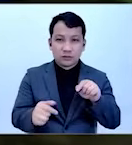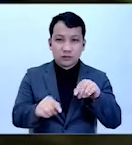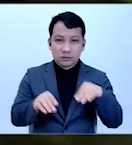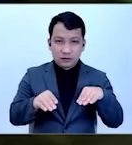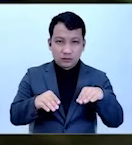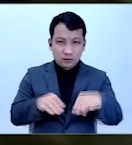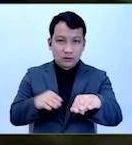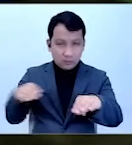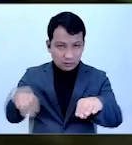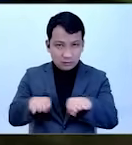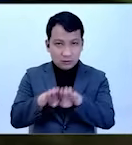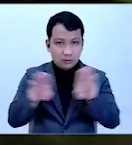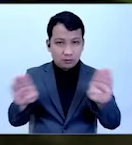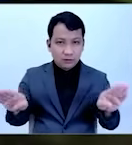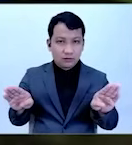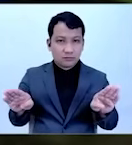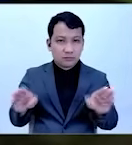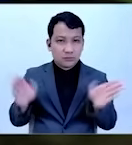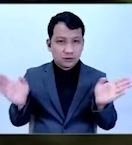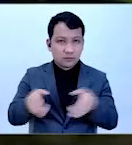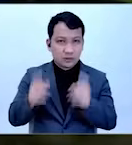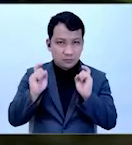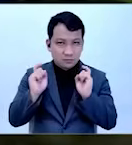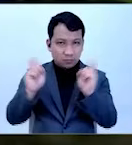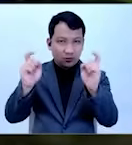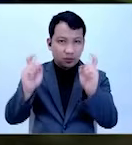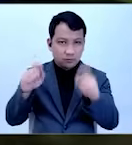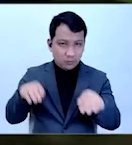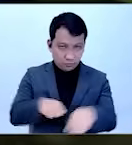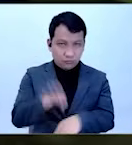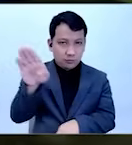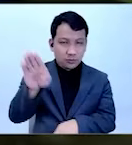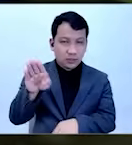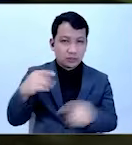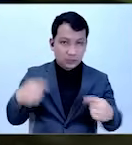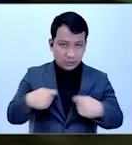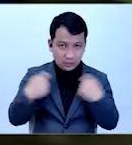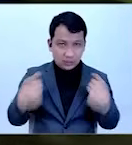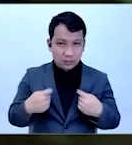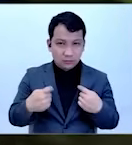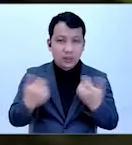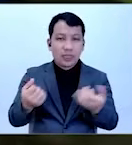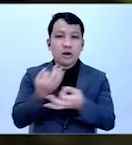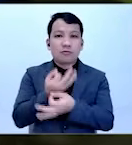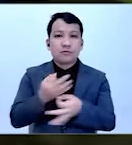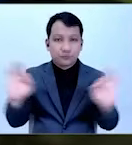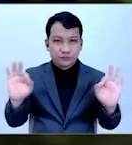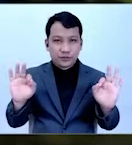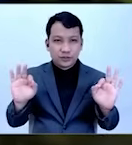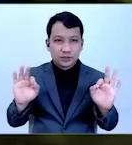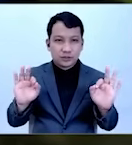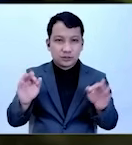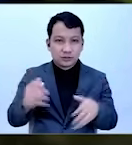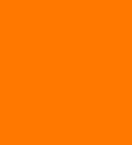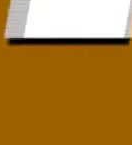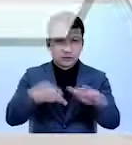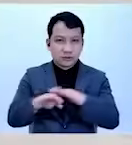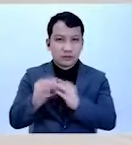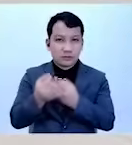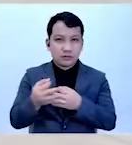nga bukod sa mas pinabilis na biyahe pa Tagaytay, sa ngayon, libre pa ang pagdaan dito.